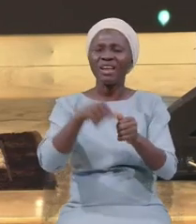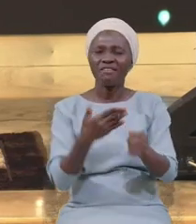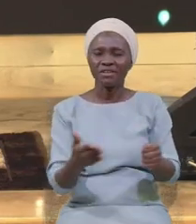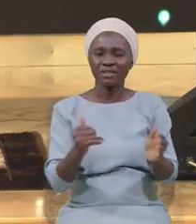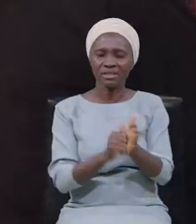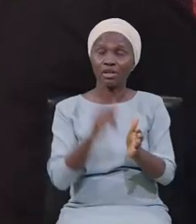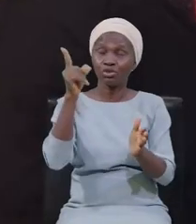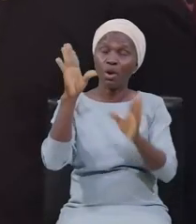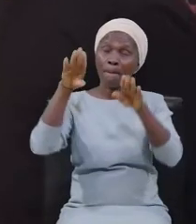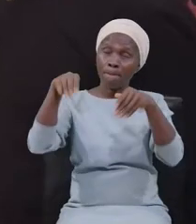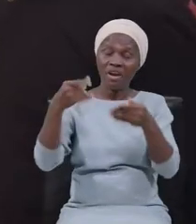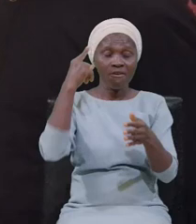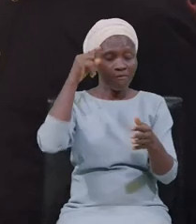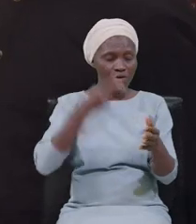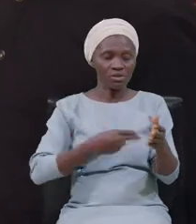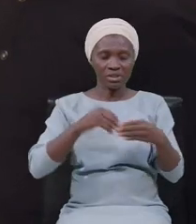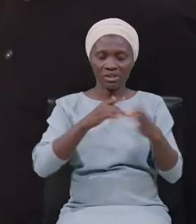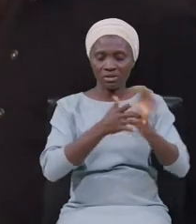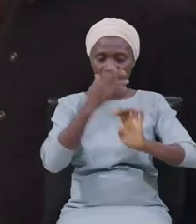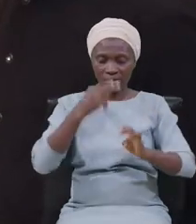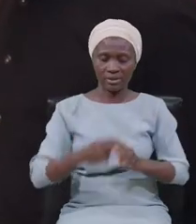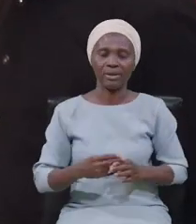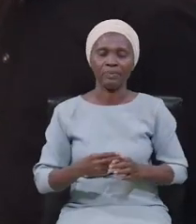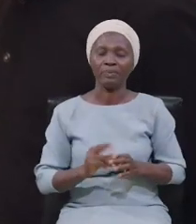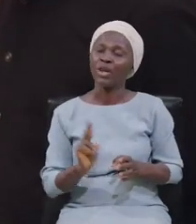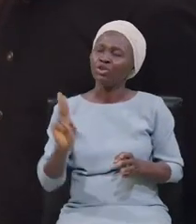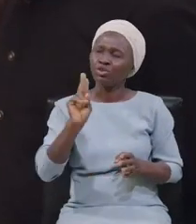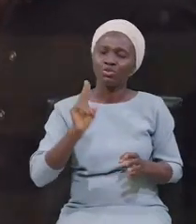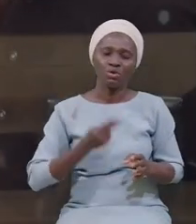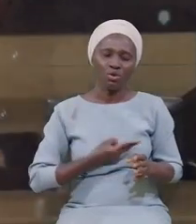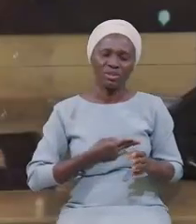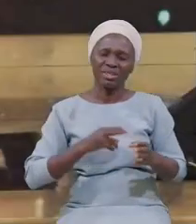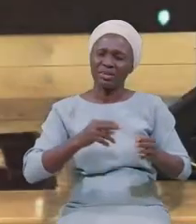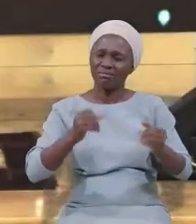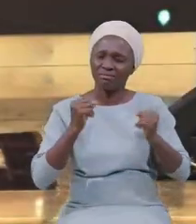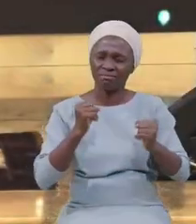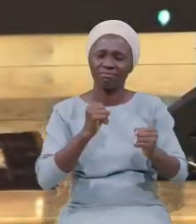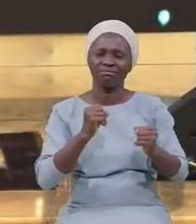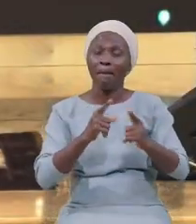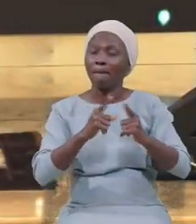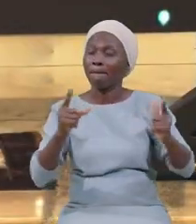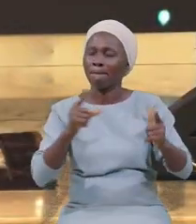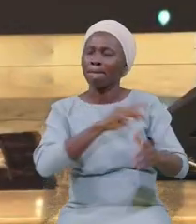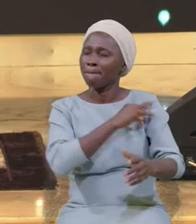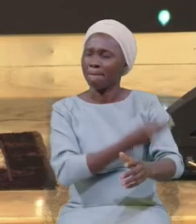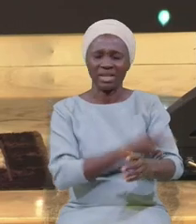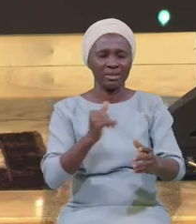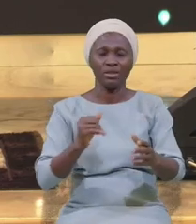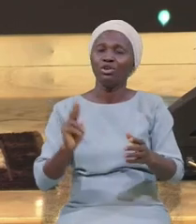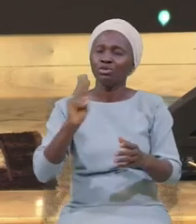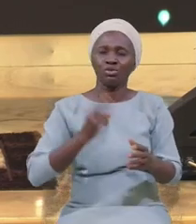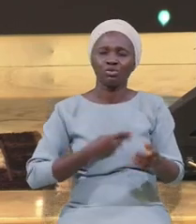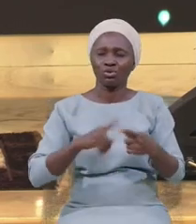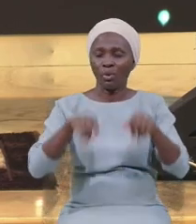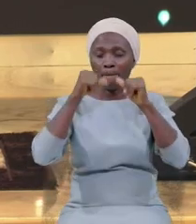que tu as prouvé pour nous au nom de Jésus. Utilise-nous puissamment, utilise-nous à bénir nos familles,